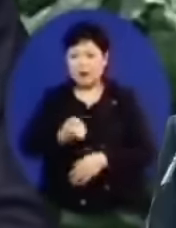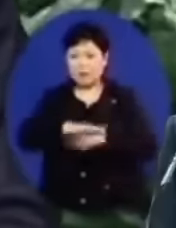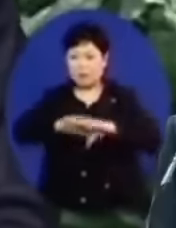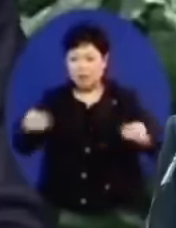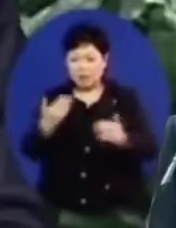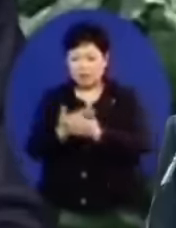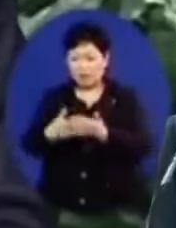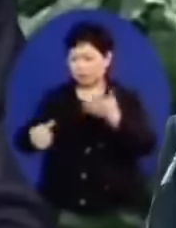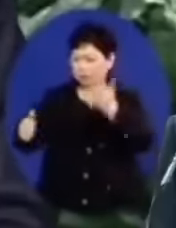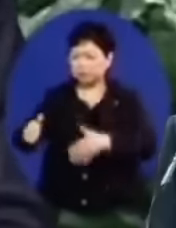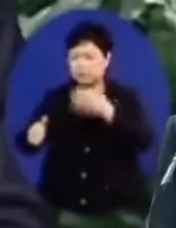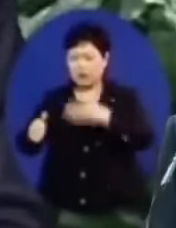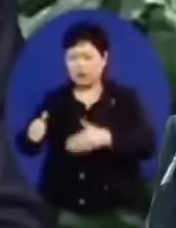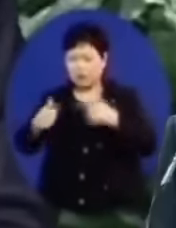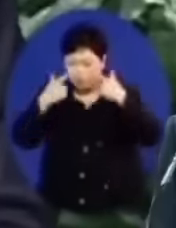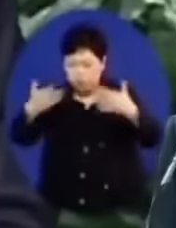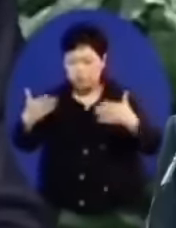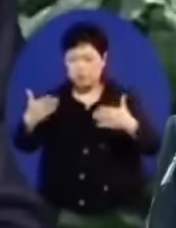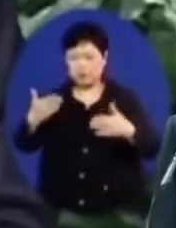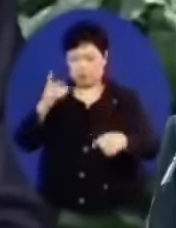아주 분명합니다.